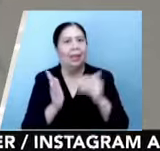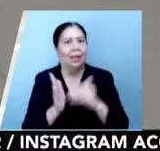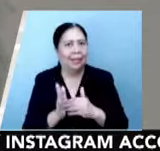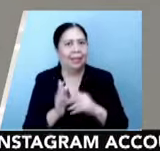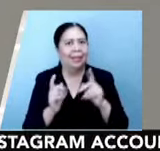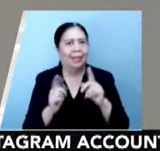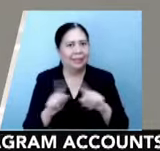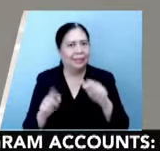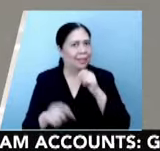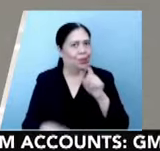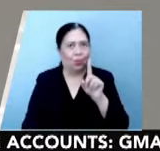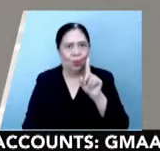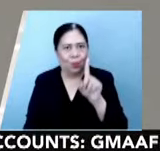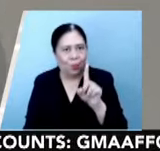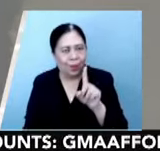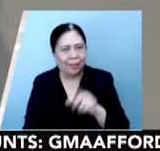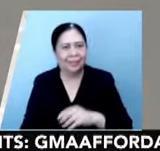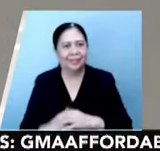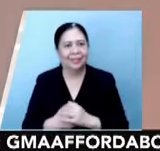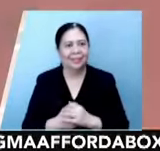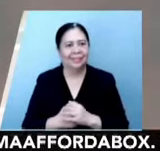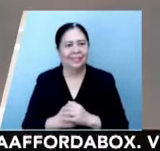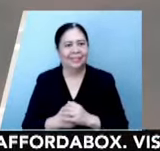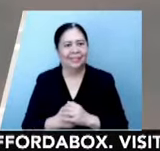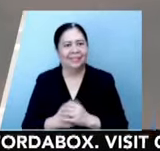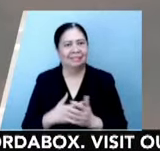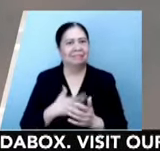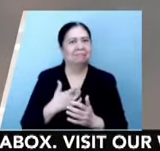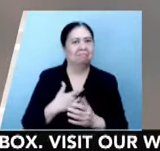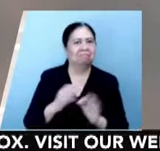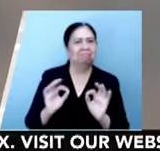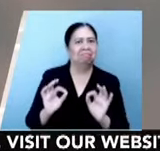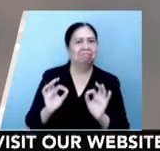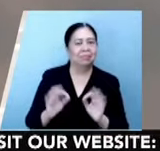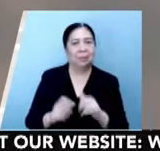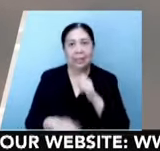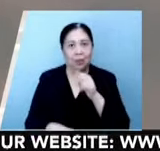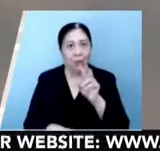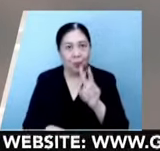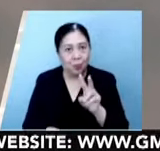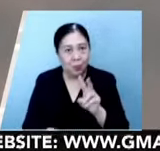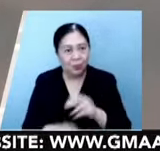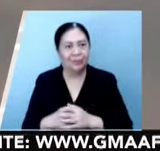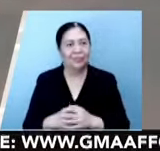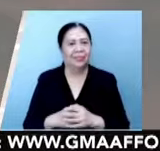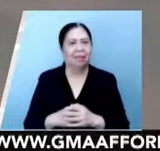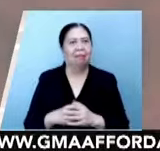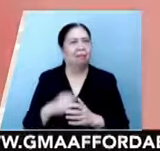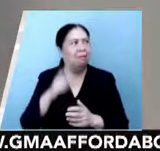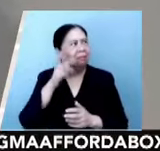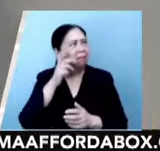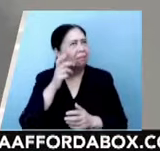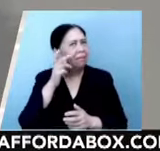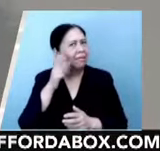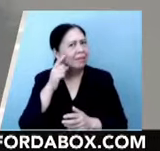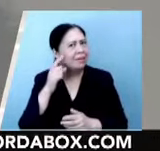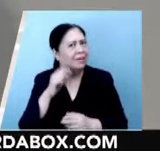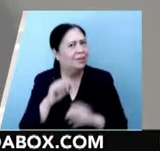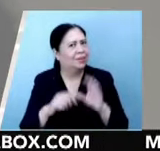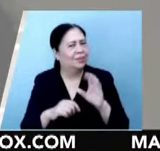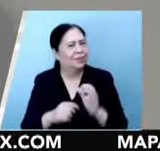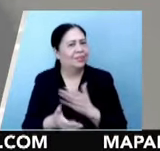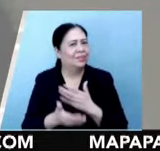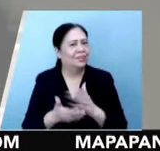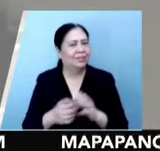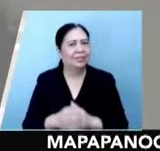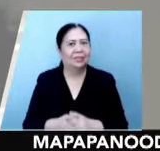isa. Still na feel niya. So okay na, ma'am. O dalawa. Teka, kaso naririnig ko yung cover eh. Kundi